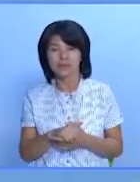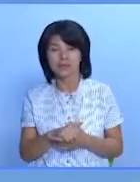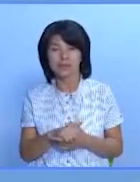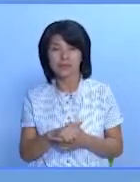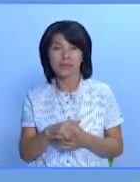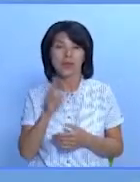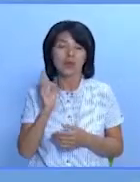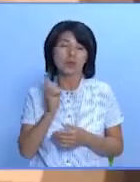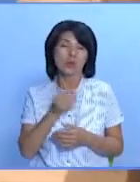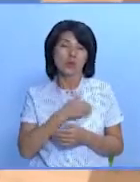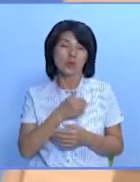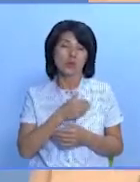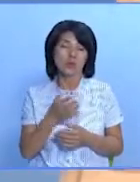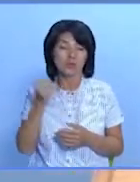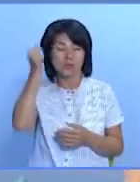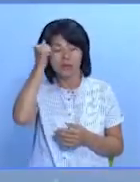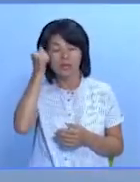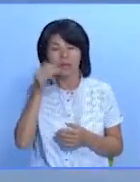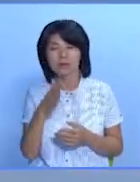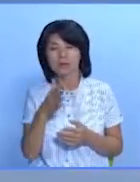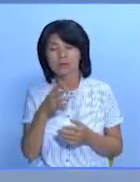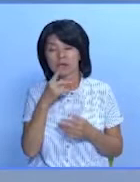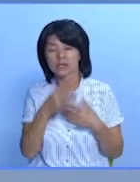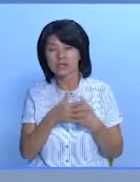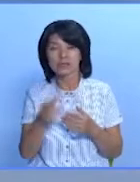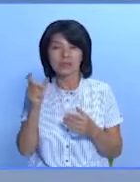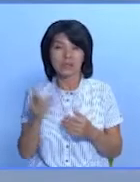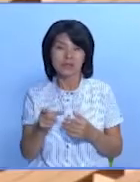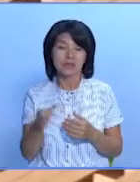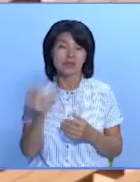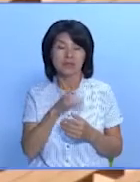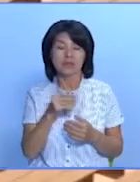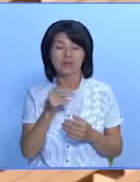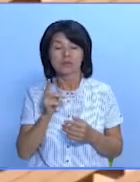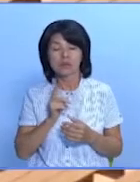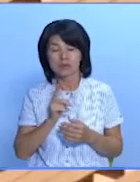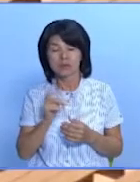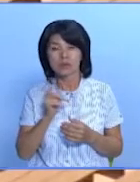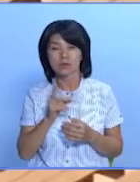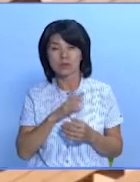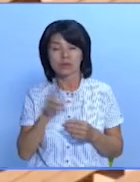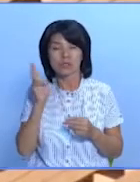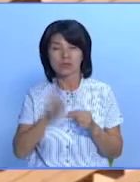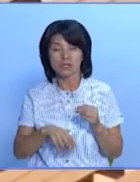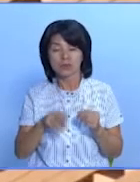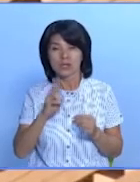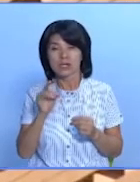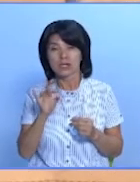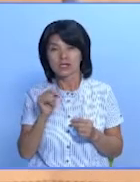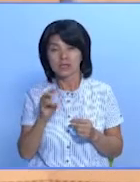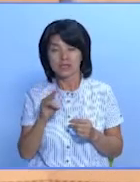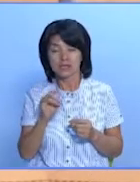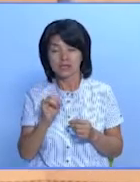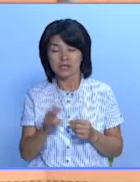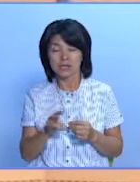тем кому все-таки хочется почтить память близкого человека привычным образом имам советует ожидать окончании карантина придерживаться всех предписанных